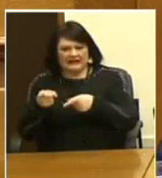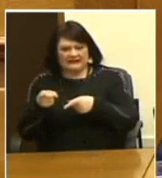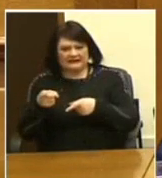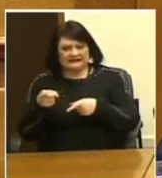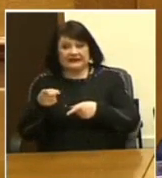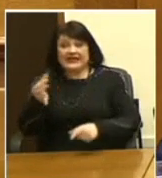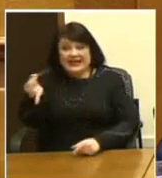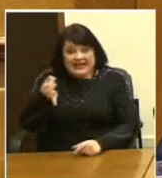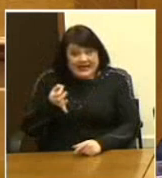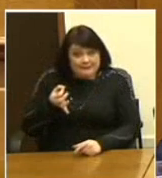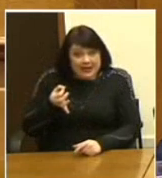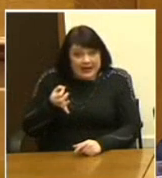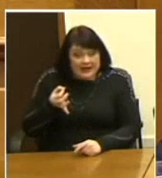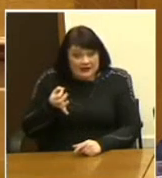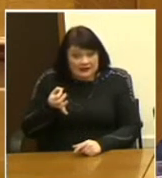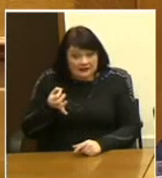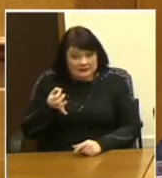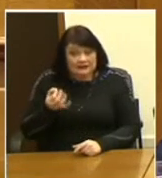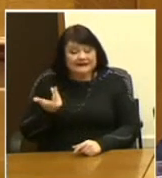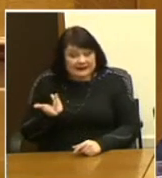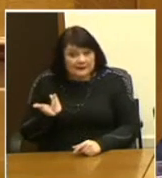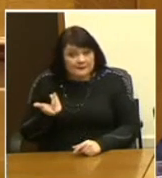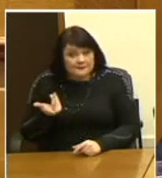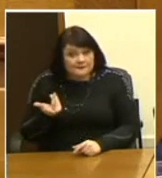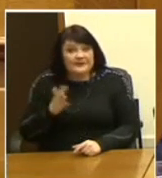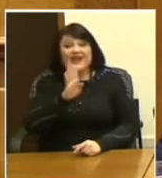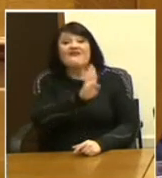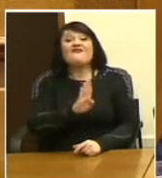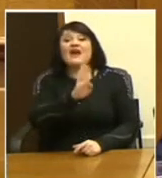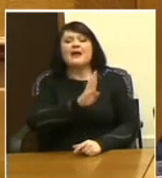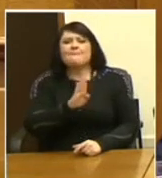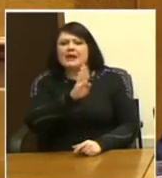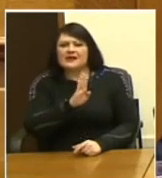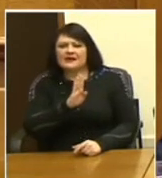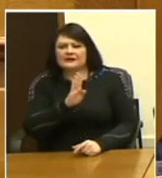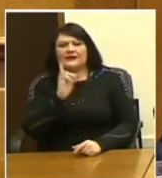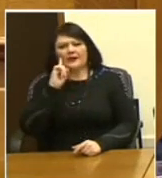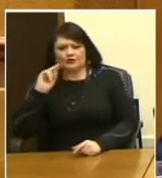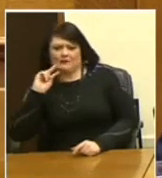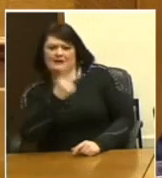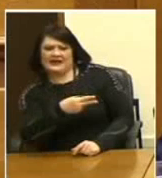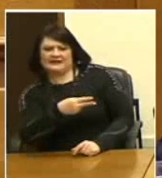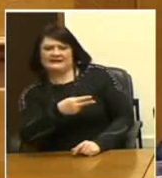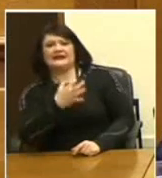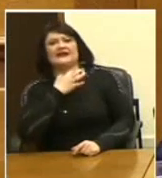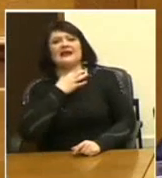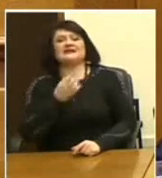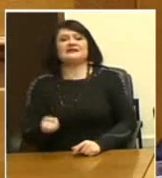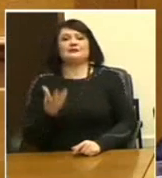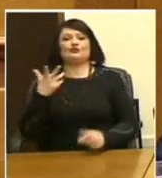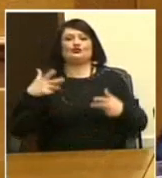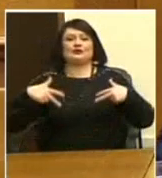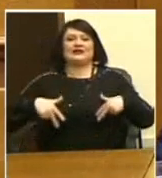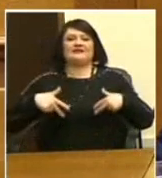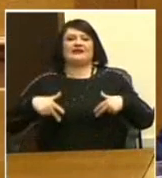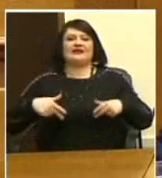δήλωση σχολιάζοντας την τοποθέτηση του κύριου Βέμπερ σήμερα στην Αθήνα ότι χρειάζεται μια νέα κυβέρνηση στην Ελλάδα και όλα αυτά